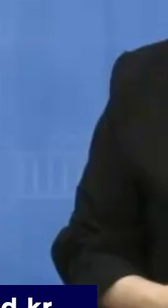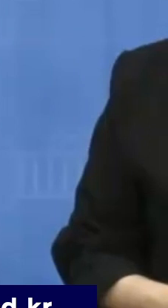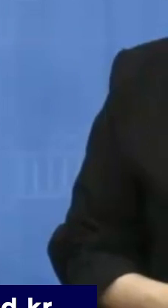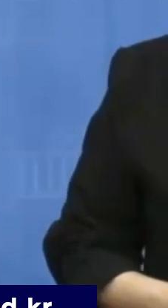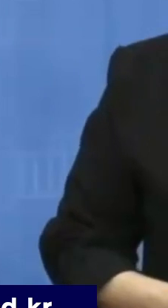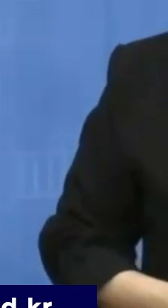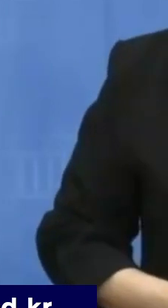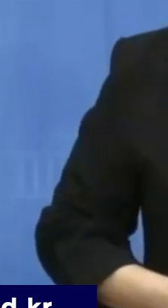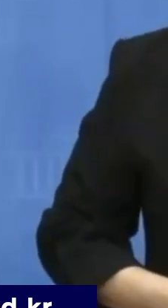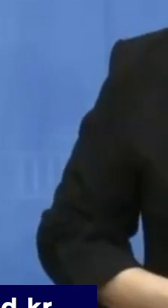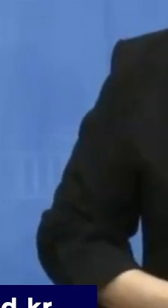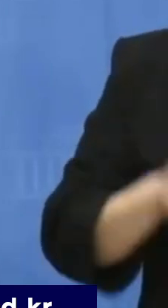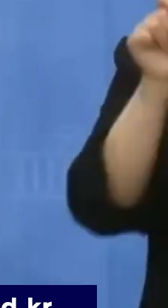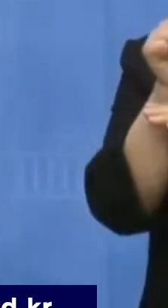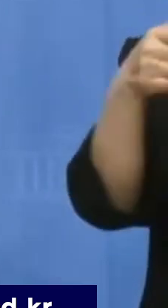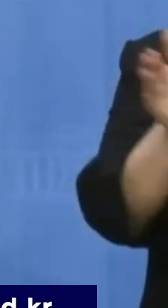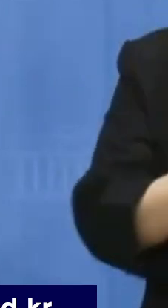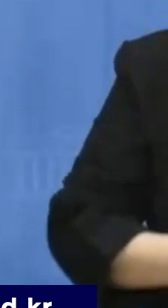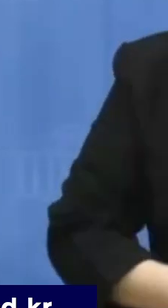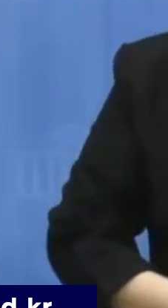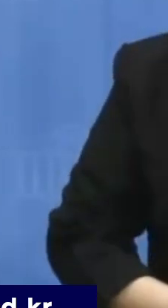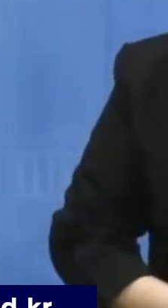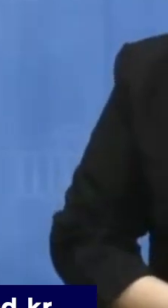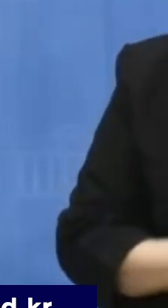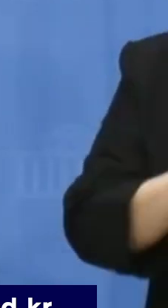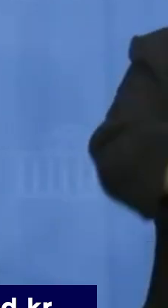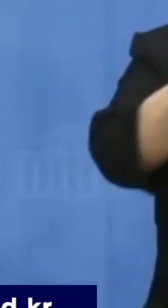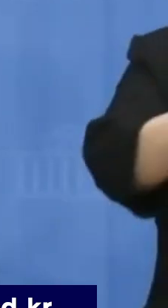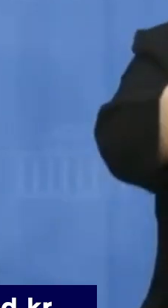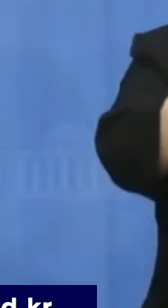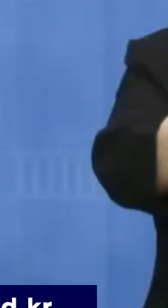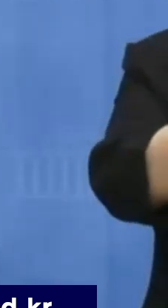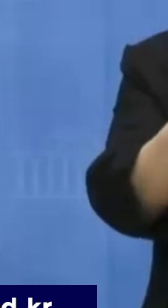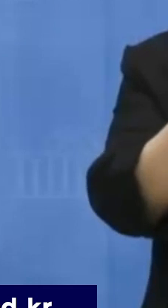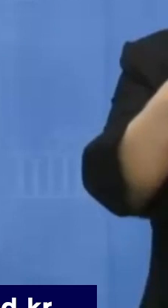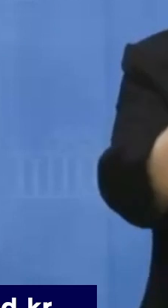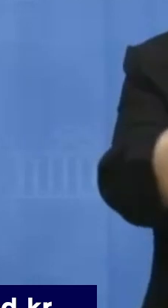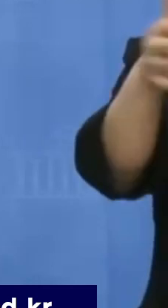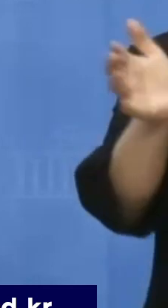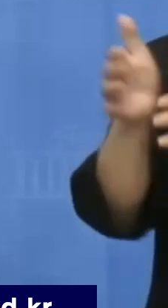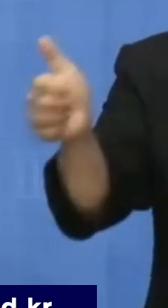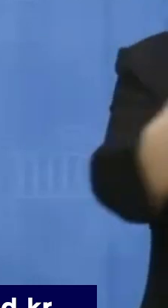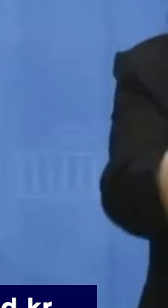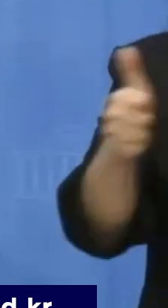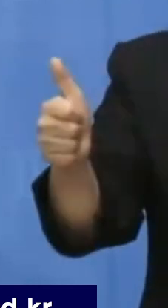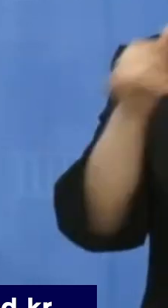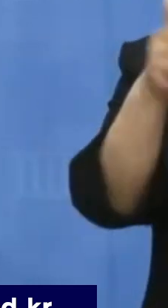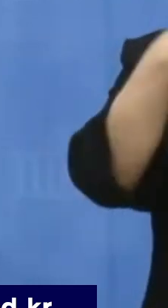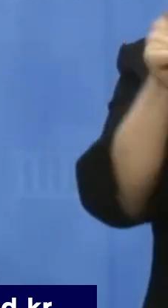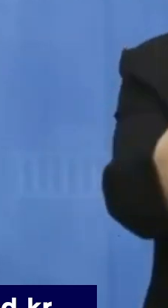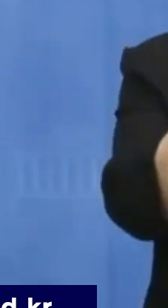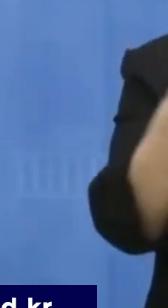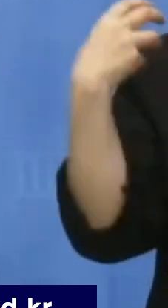이는 대통령이 행정부의 수반으로 각 부 장관을 통해서 모든 행정행위를 수행할 수